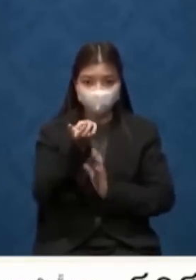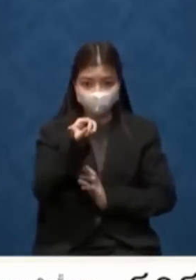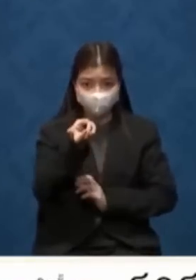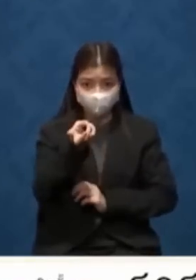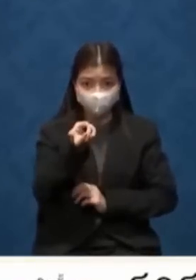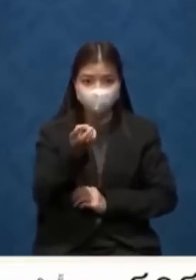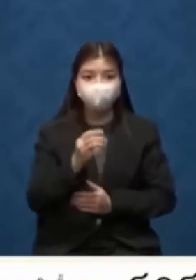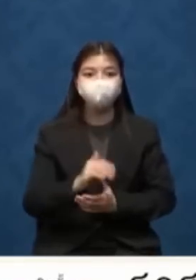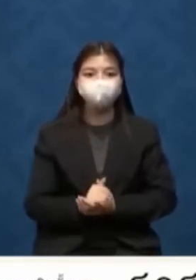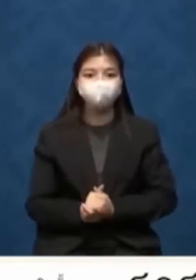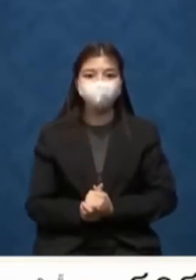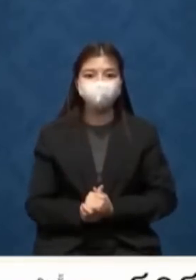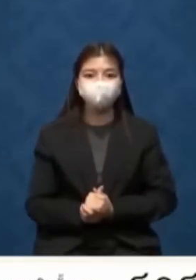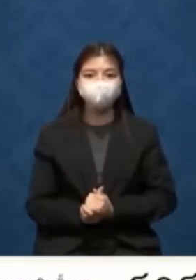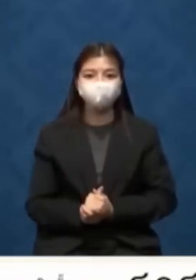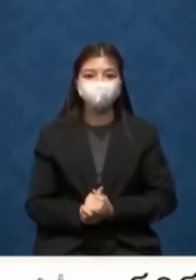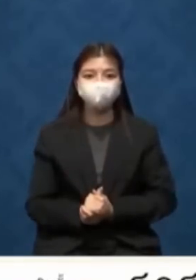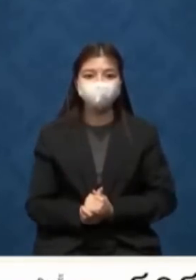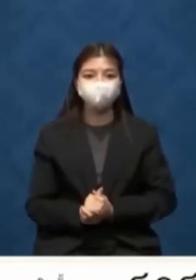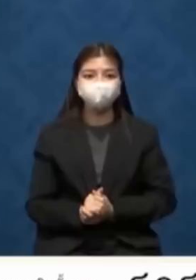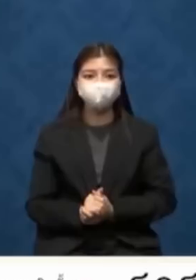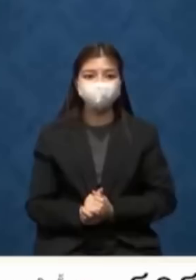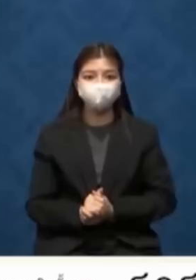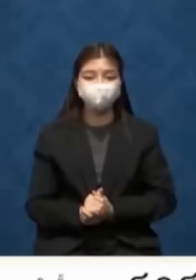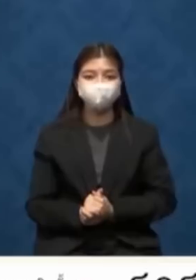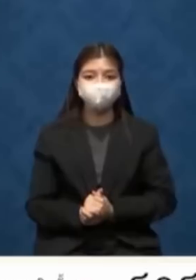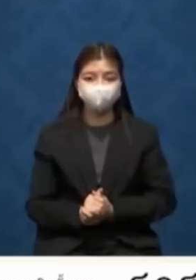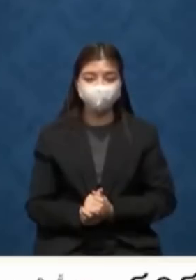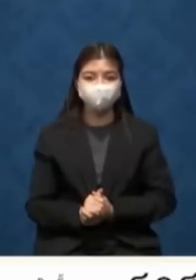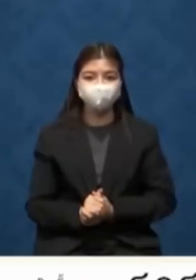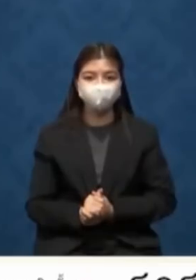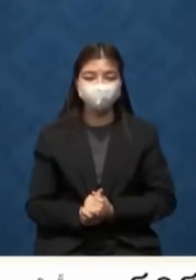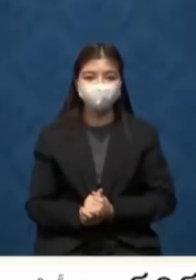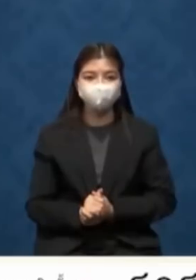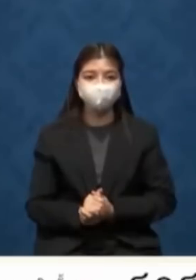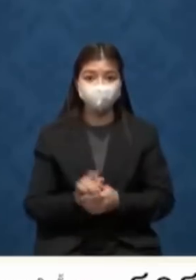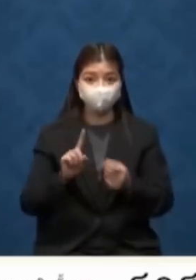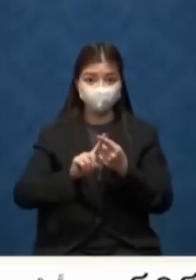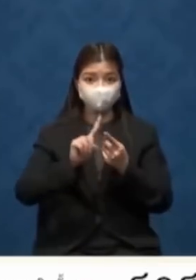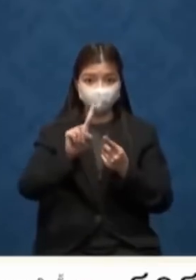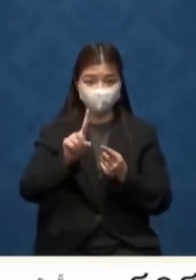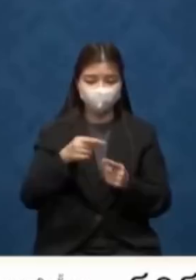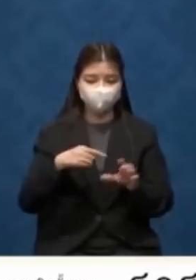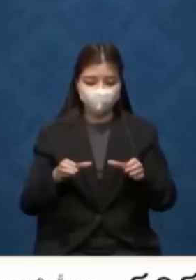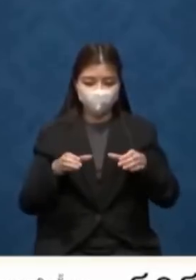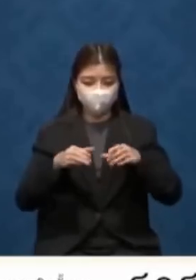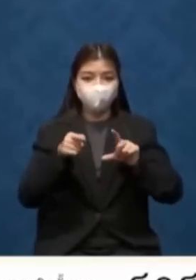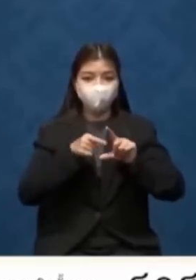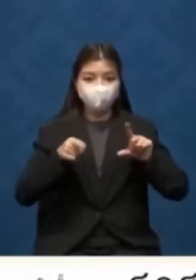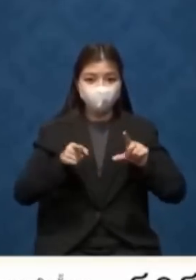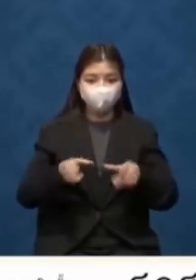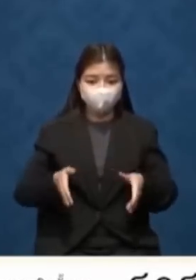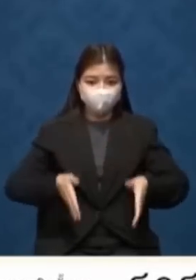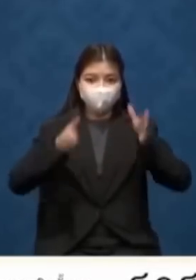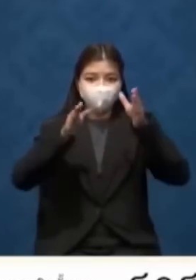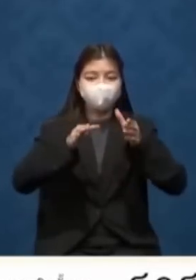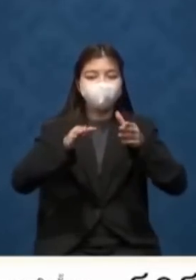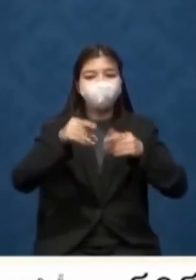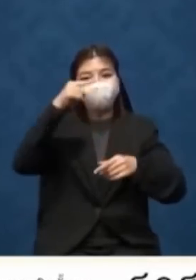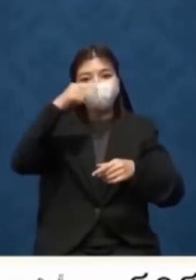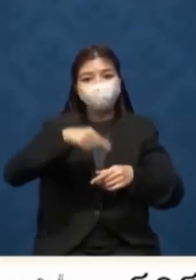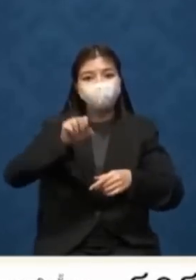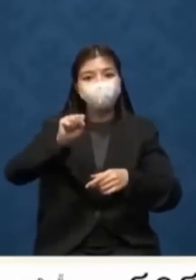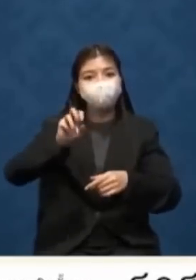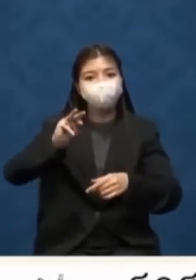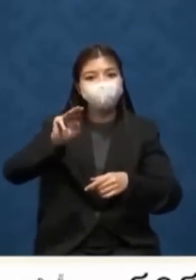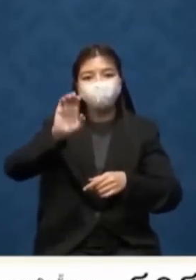มรังสิมันต์โรม เชิญเลยครับเชิญ นิดเดียวได้ไหมครับแป๊บเดียวฮะข้อแรกครับพรรคก้าวไกลไม่ได้อยู่ที่ไทยซัมมิตครับพรรคก้าวไกล